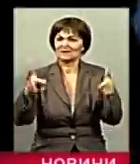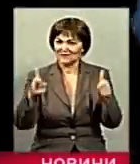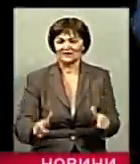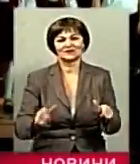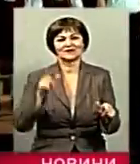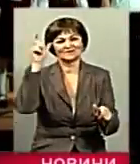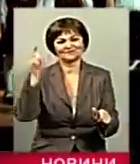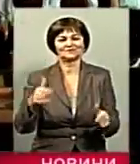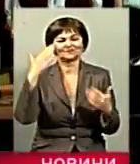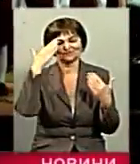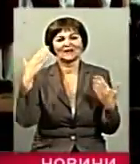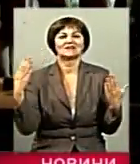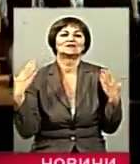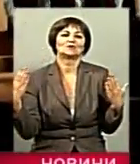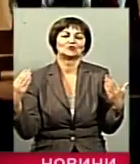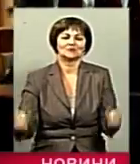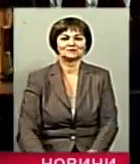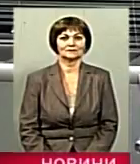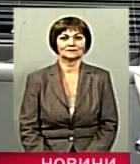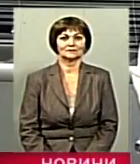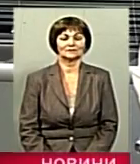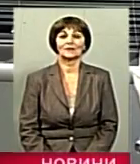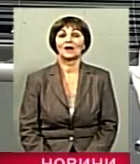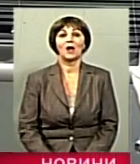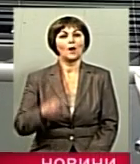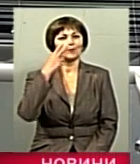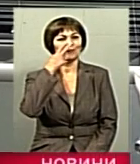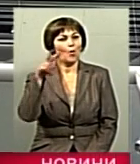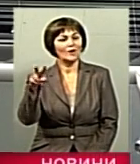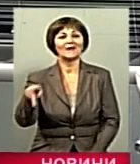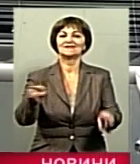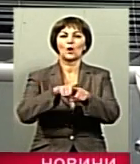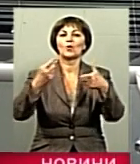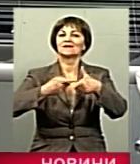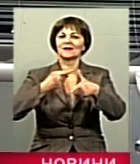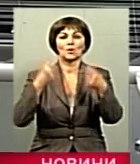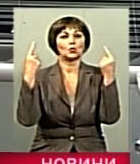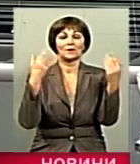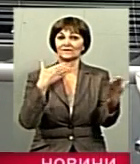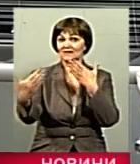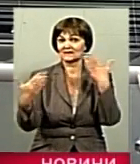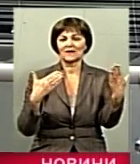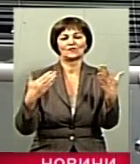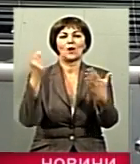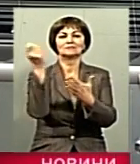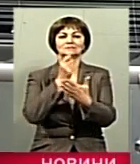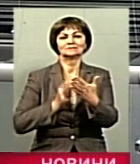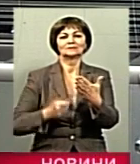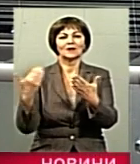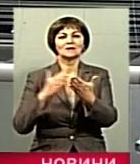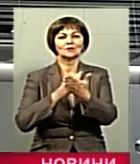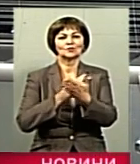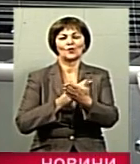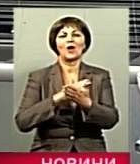Нестерук, Сергій Кобилянський, новини Житомирщини. Погляд. Таку назву отримала ювілейна виставка творчих робіт заслуженого